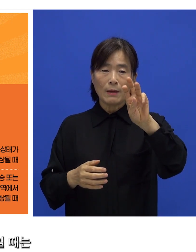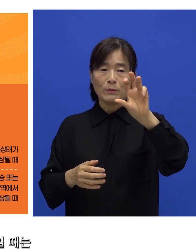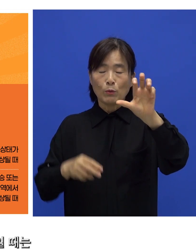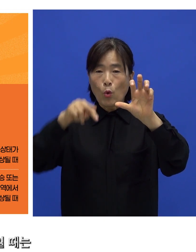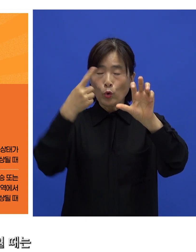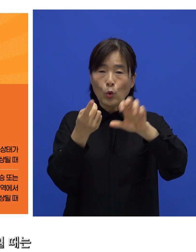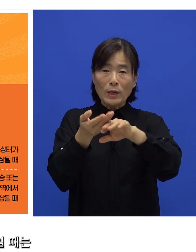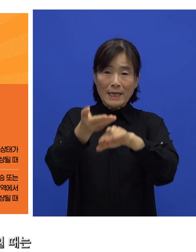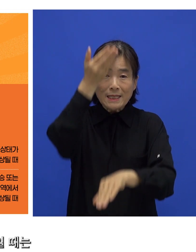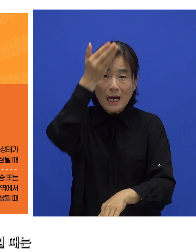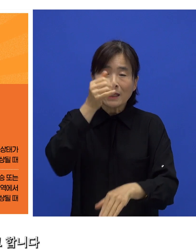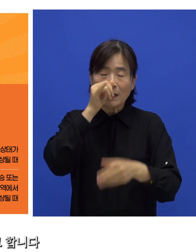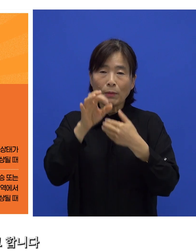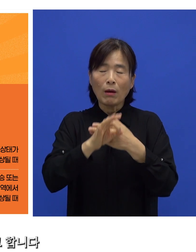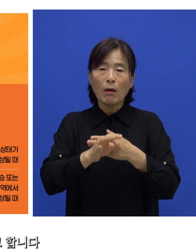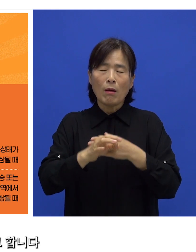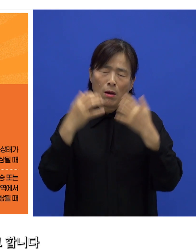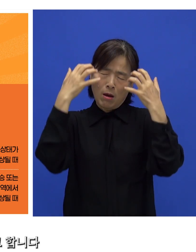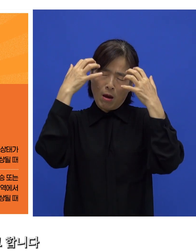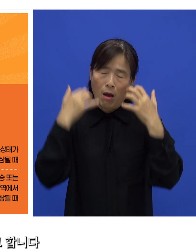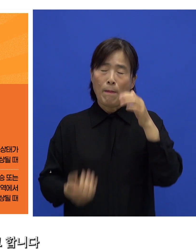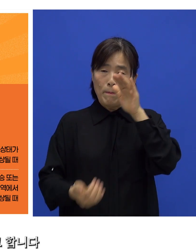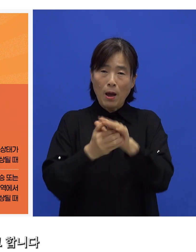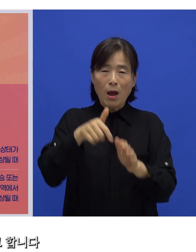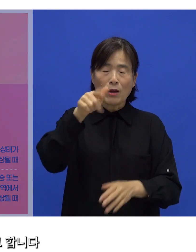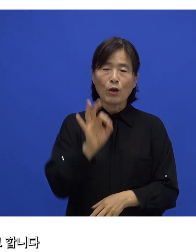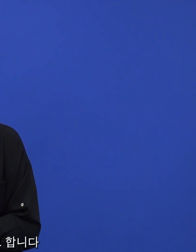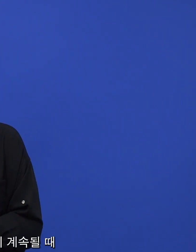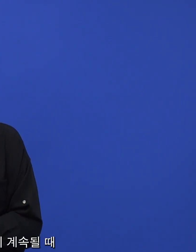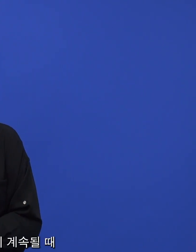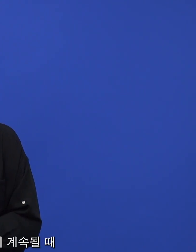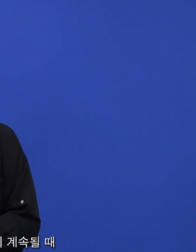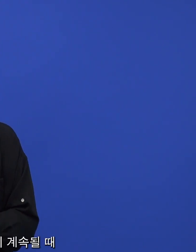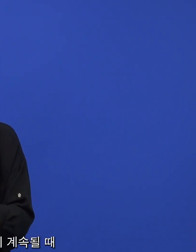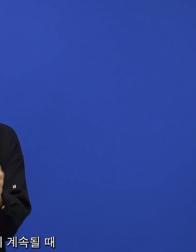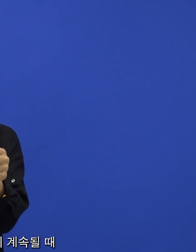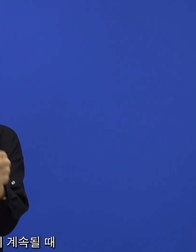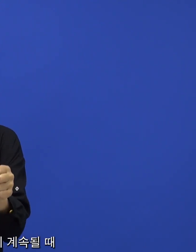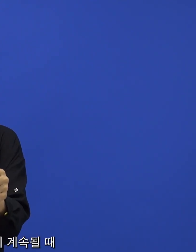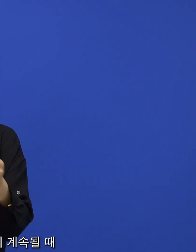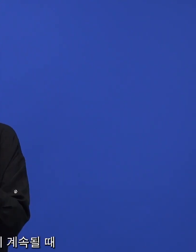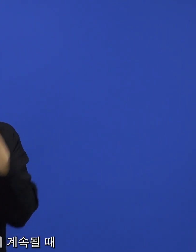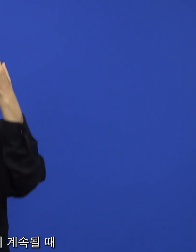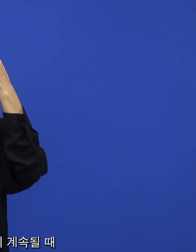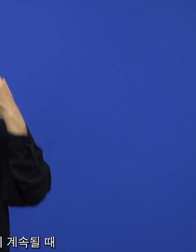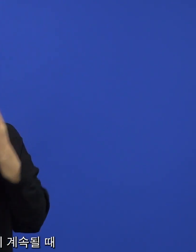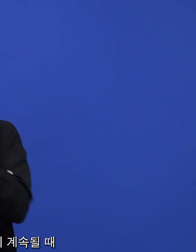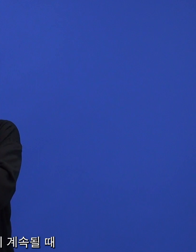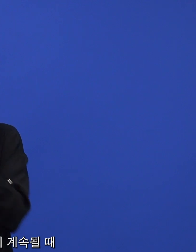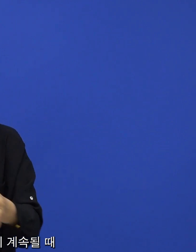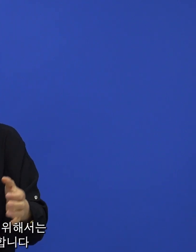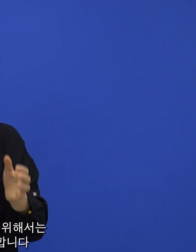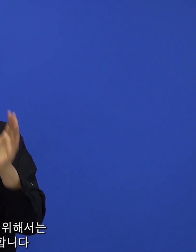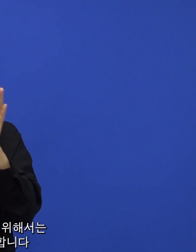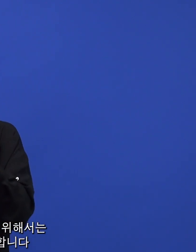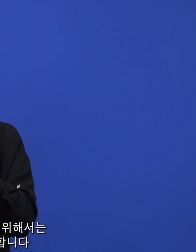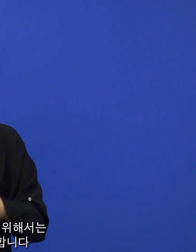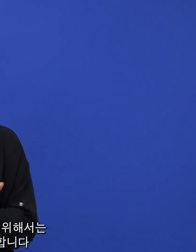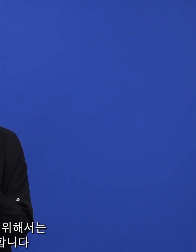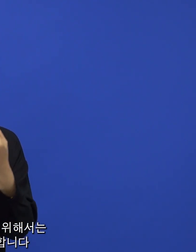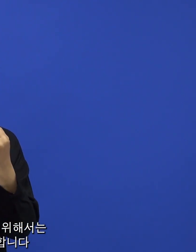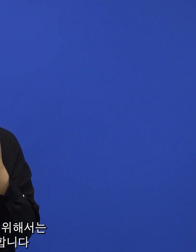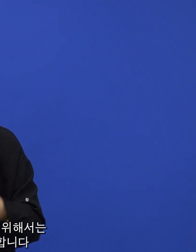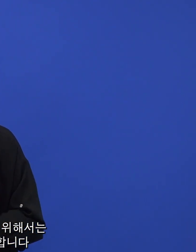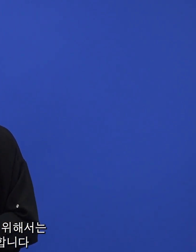35도 이상일 때는 폭염경보를 내린다고 합니다. 그래서 이렇게 더운 날이 계속될 때 우리의